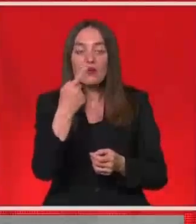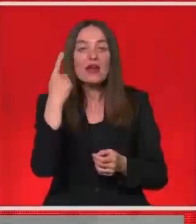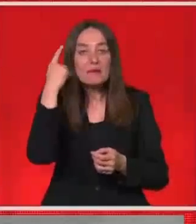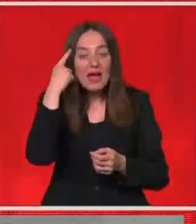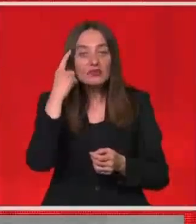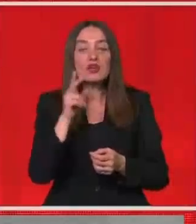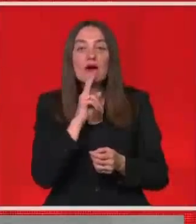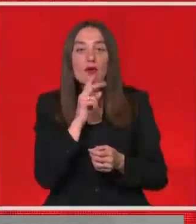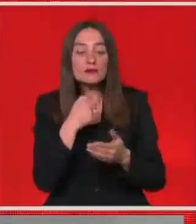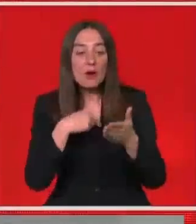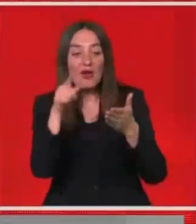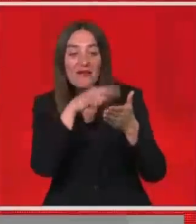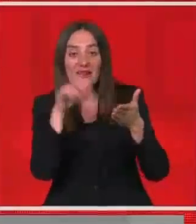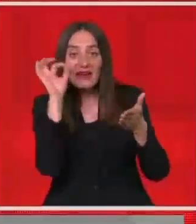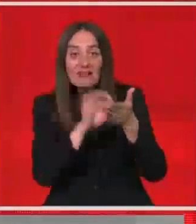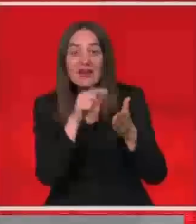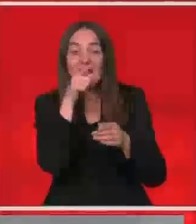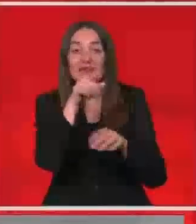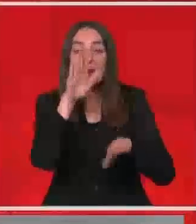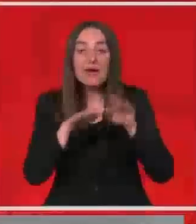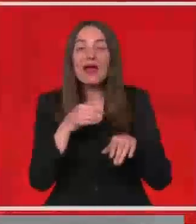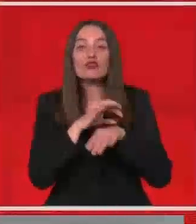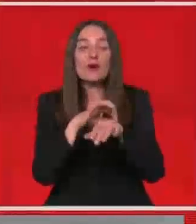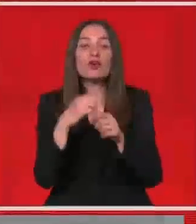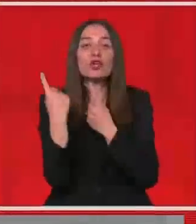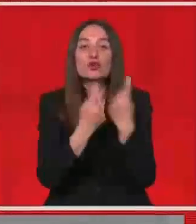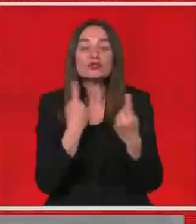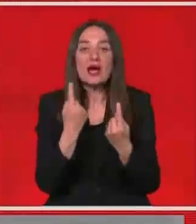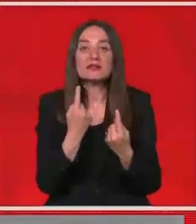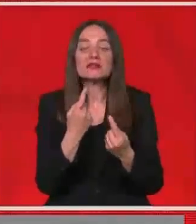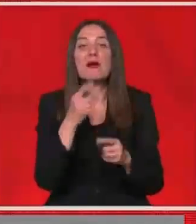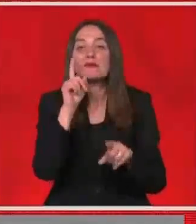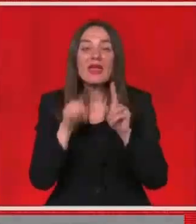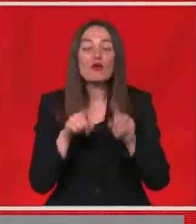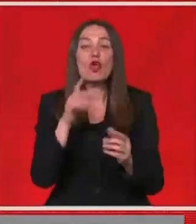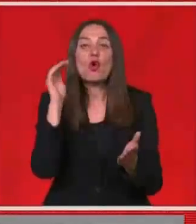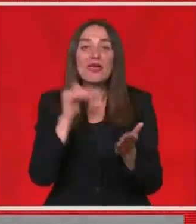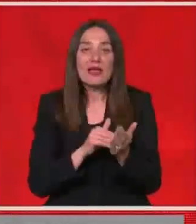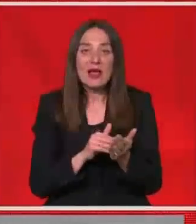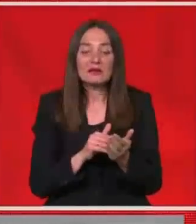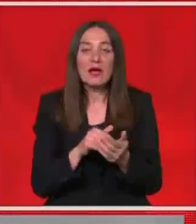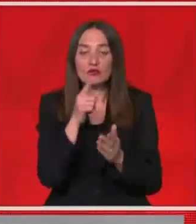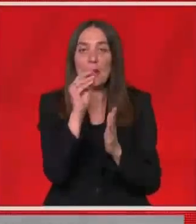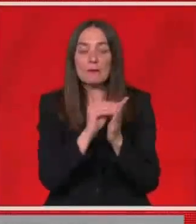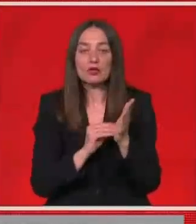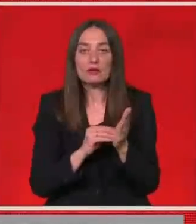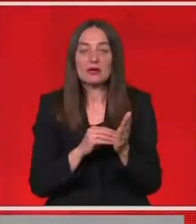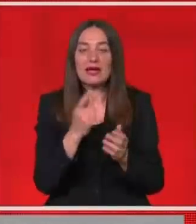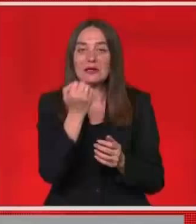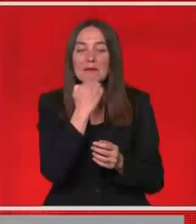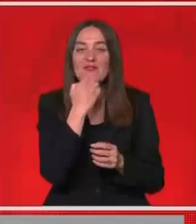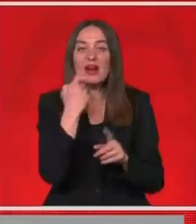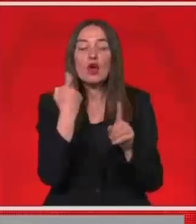smo targetirali te mere dovodi do situacije da se nekoliko hiljada, to je podatak iz Privredne